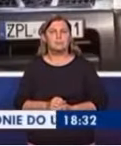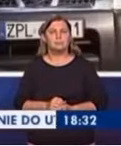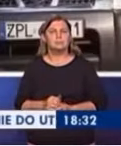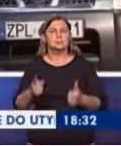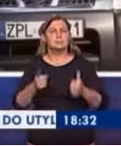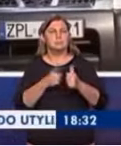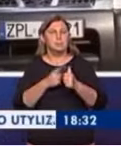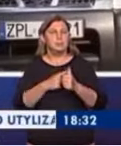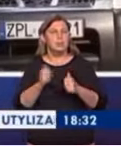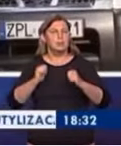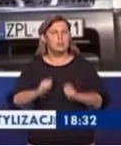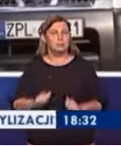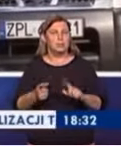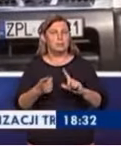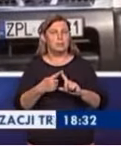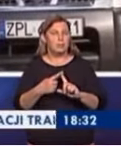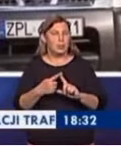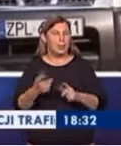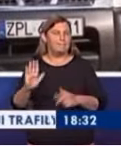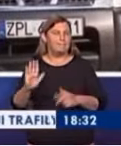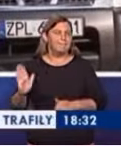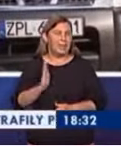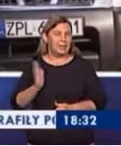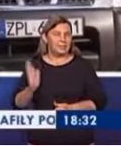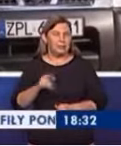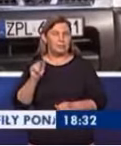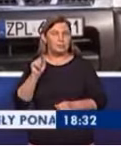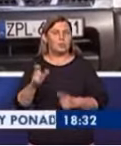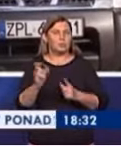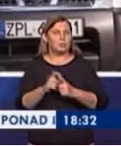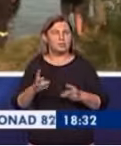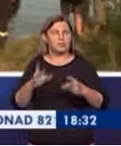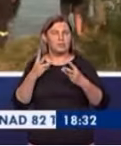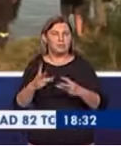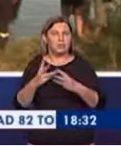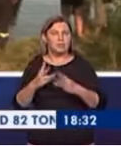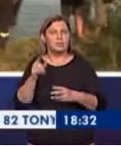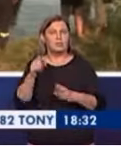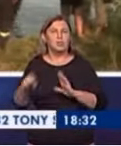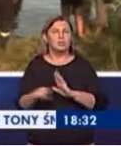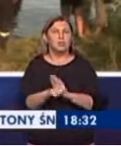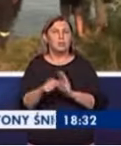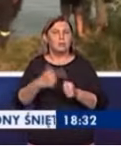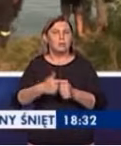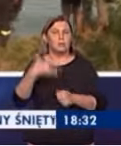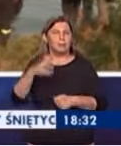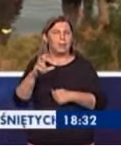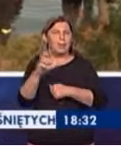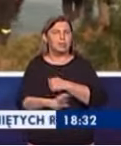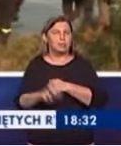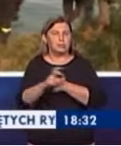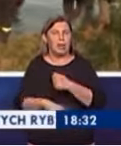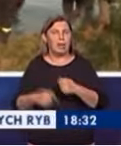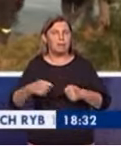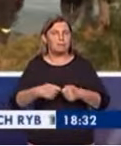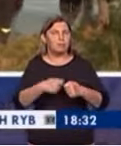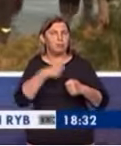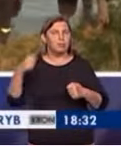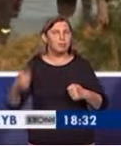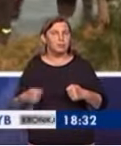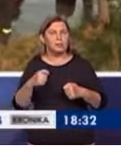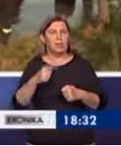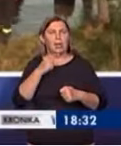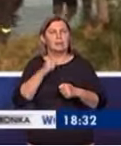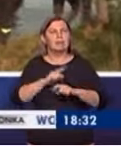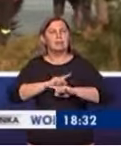Po pierwsze spokój, po drugie bezpieczeństwo. To są teraz słowa klucze. Ja przypomnę tylko, że do 25 sierpnia przedłużony został ten